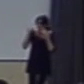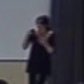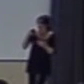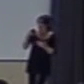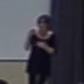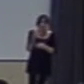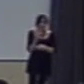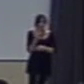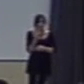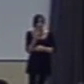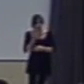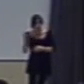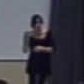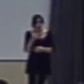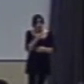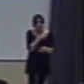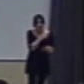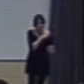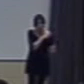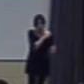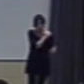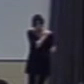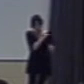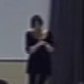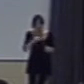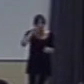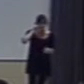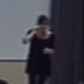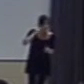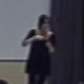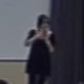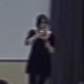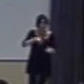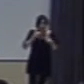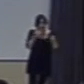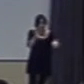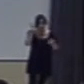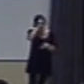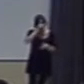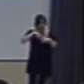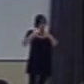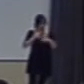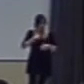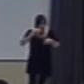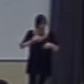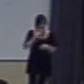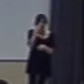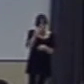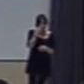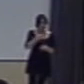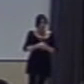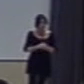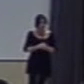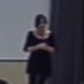hi ha una trajectòria i en tot cas doncs, un conjunt de reflexions que segur que seran enormement interessants. Bé, escolteu,